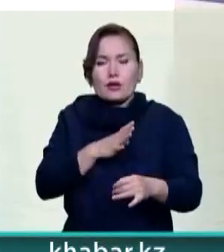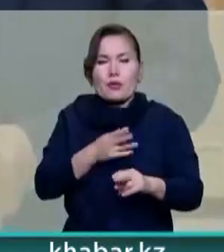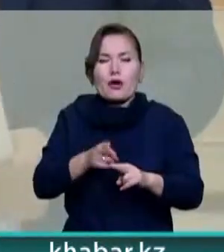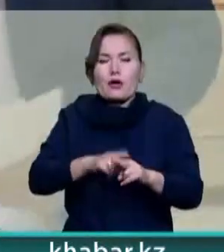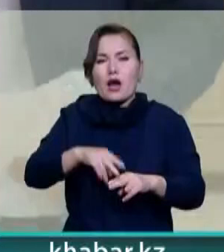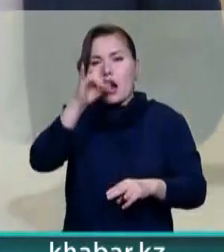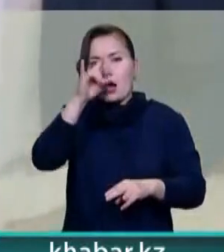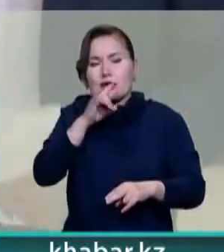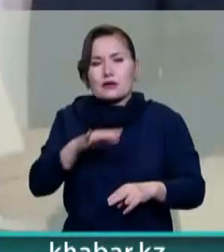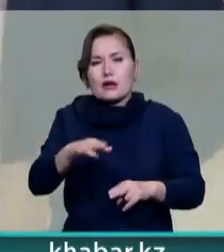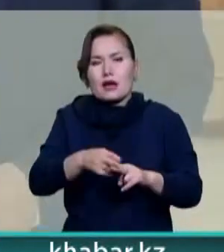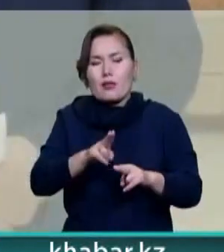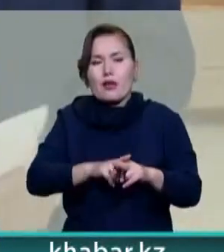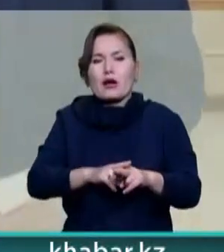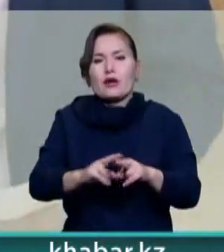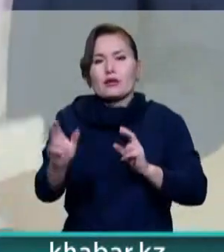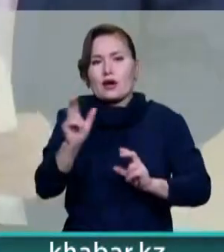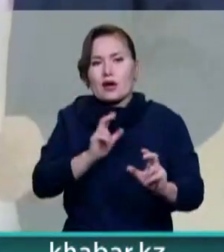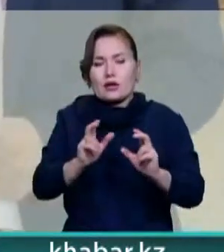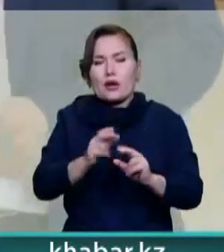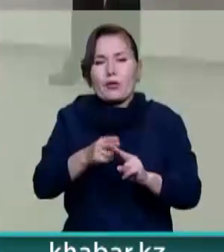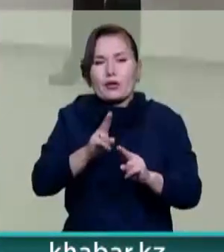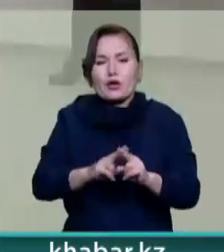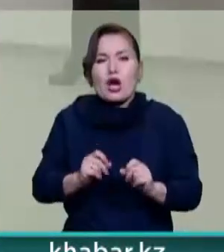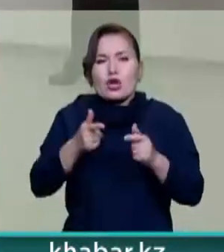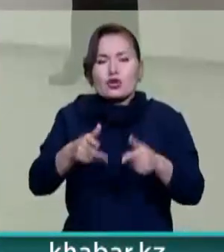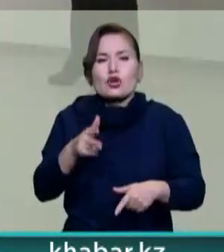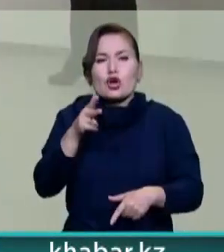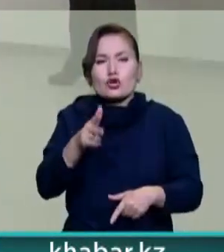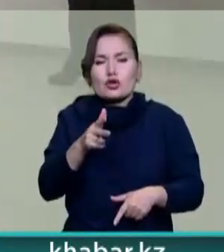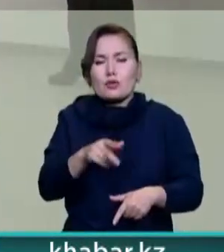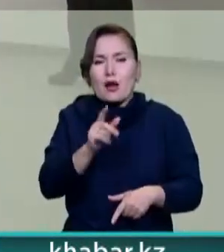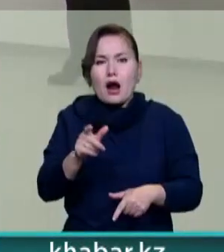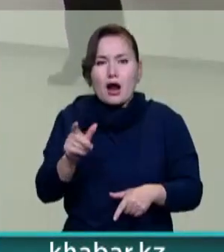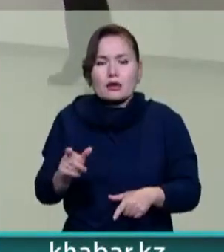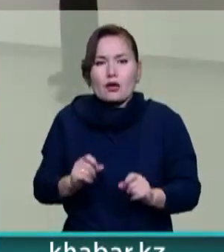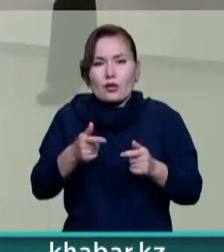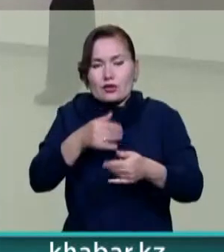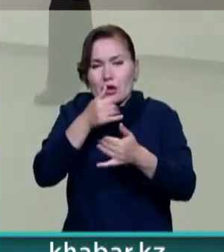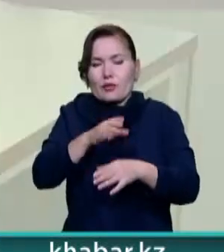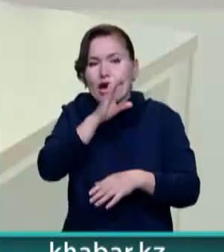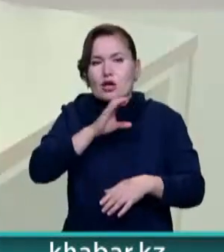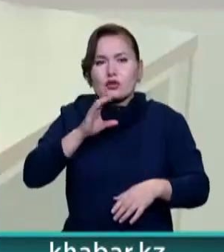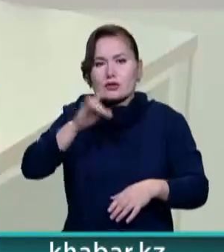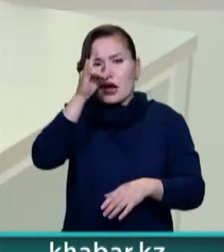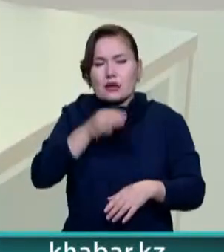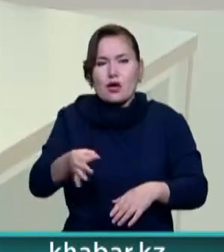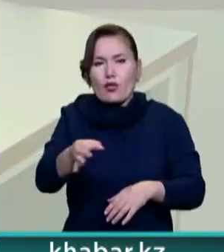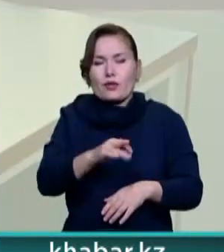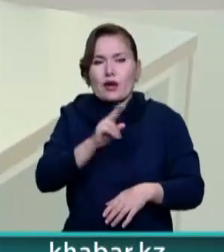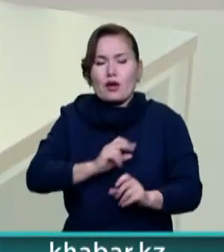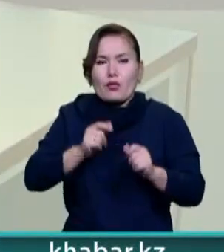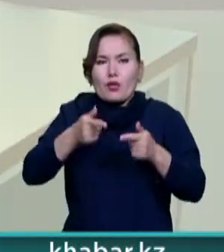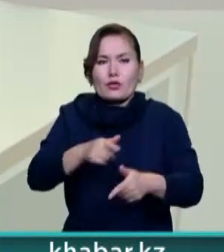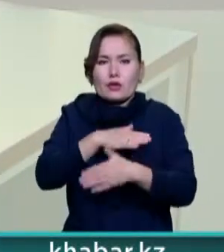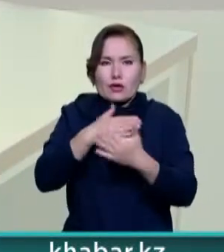бойынша серпінге деп бөлінген гранттардың 3000-дай игерілмей қалған. Яғни халық көп қоныстанған аймақтағы жастардың солтүстік өңірлерге деген қызығушылығы төмендеп бара жатыр